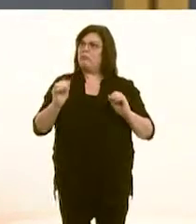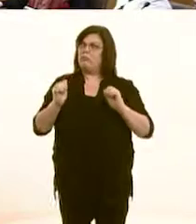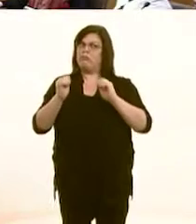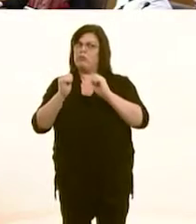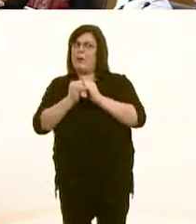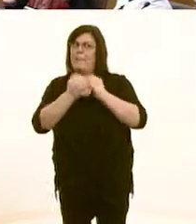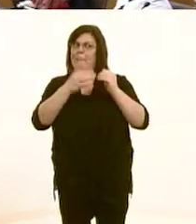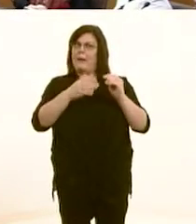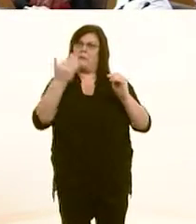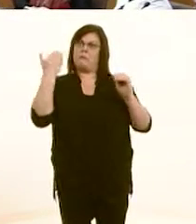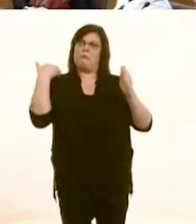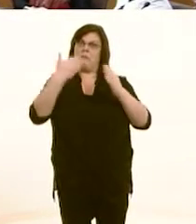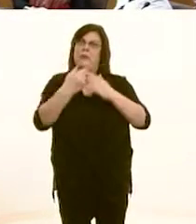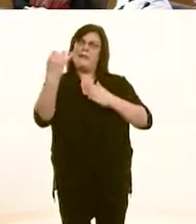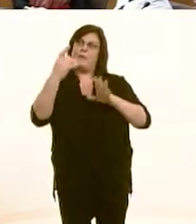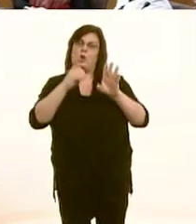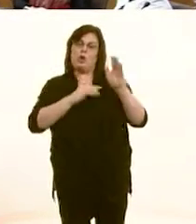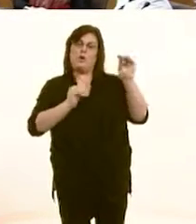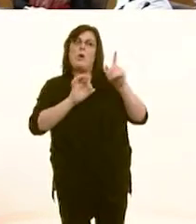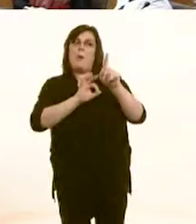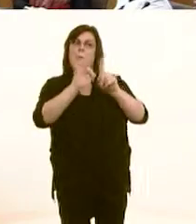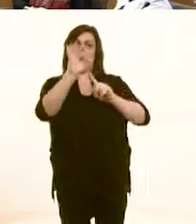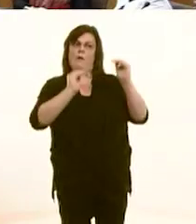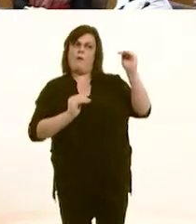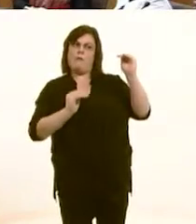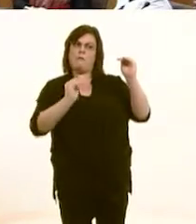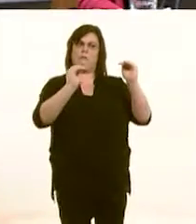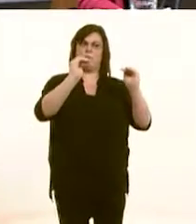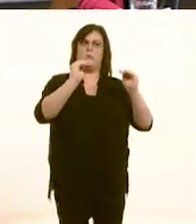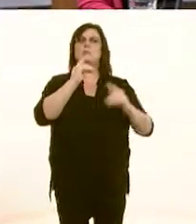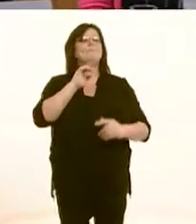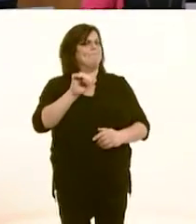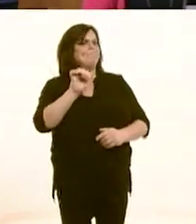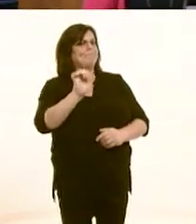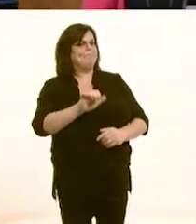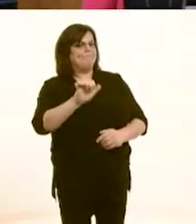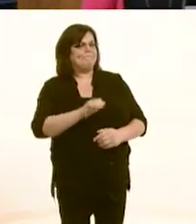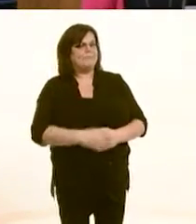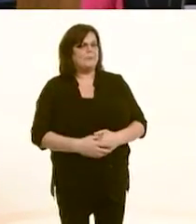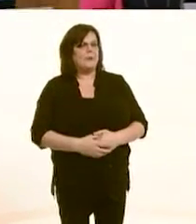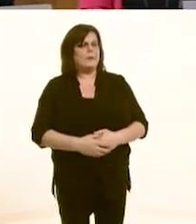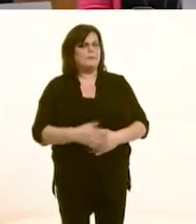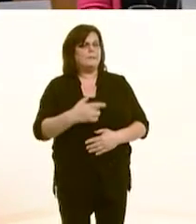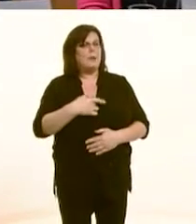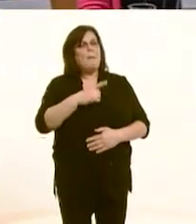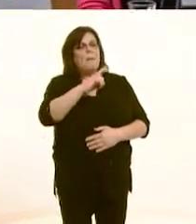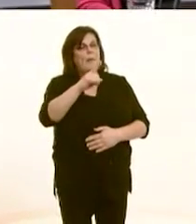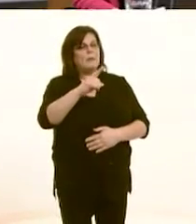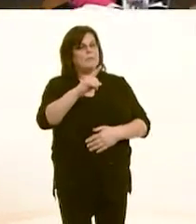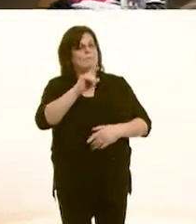yma? Odw, ond mae yna fwy o ffordd i fynd i'n deall hynny. Un o'r pethau nes i sôn amdano yn